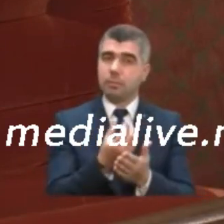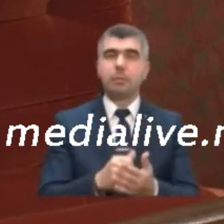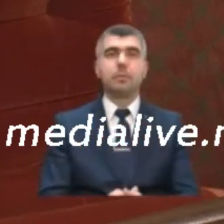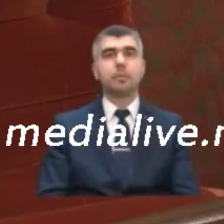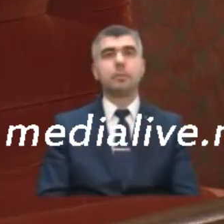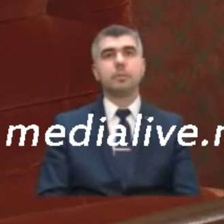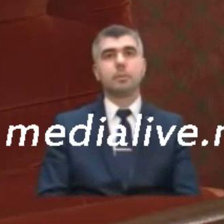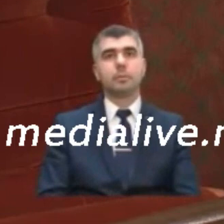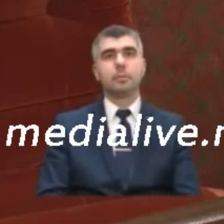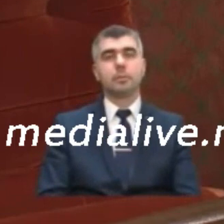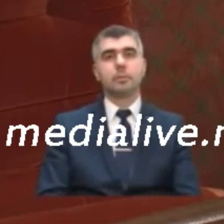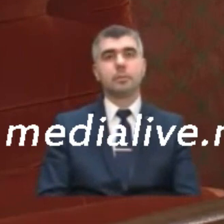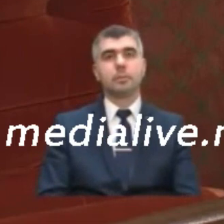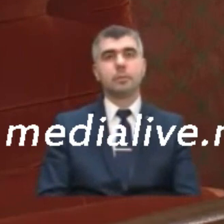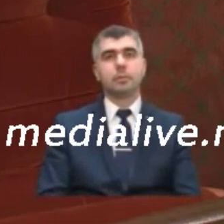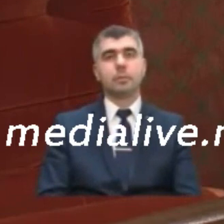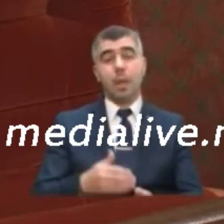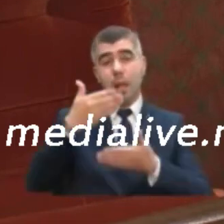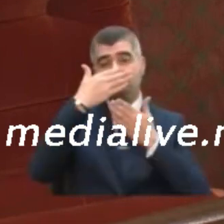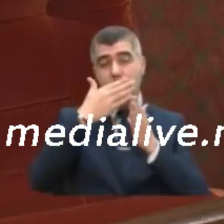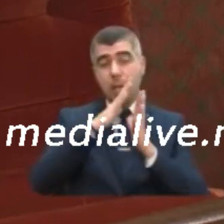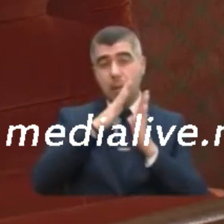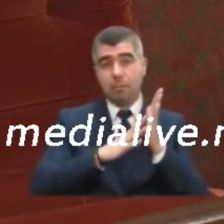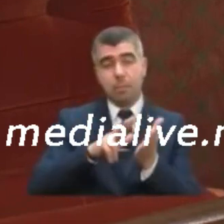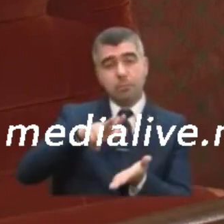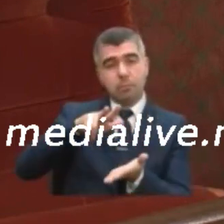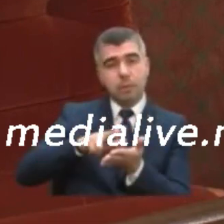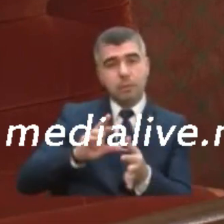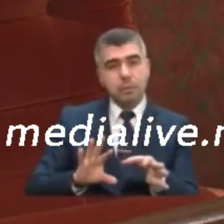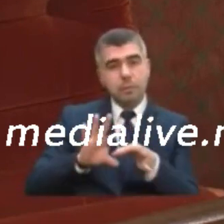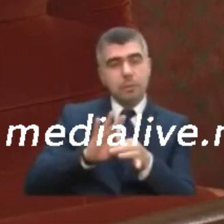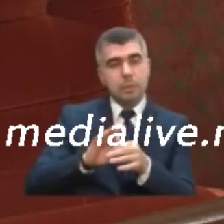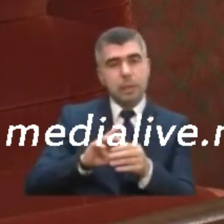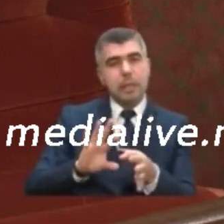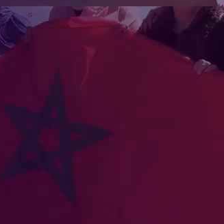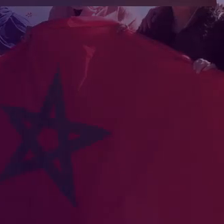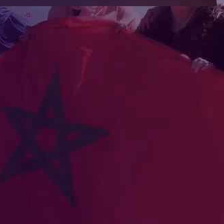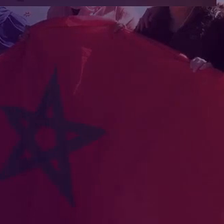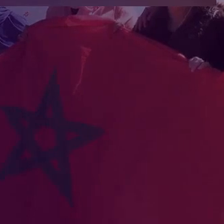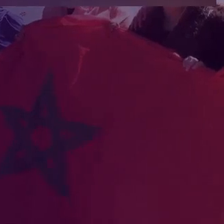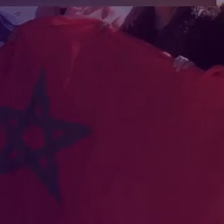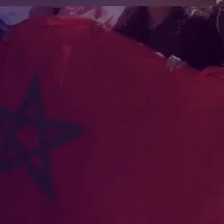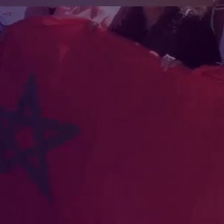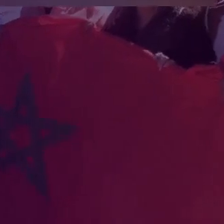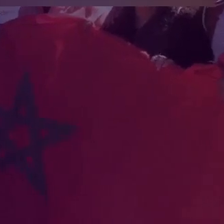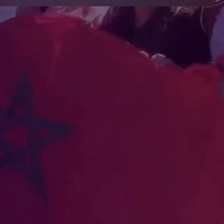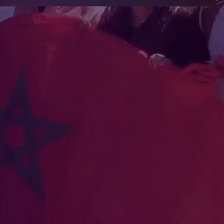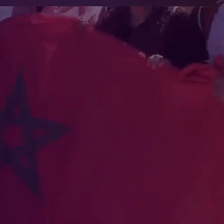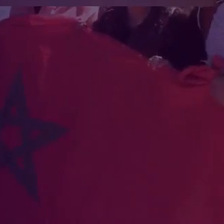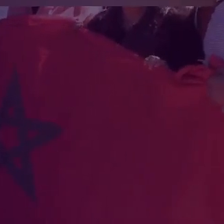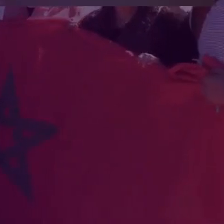لا غير هو المغرب، أنتم كتعرفوا بأن المغرب صادق في 93 على البروتوكولين على اتفاقية الدولية لحقوق الطفل البروتوكولين